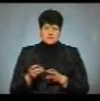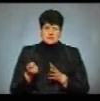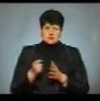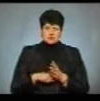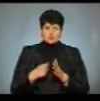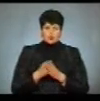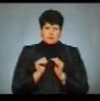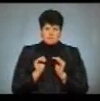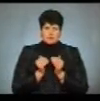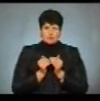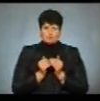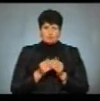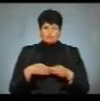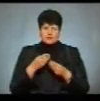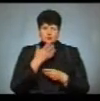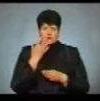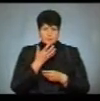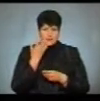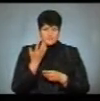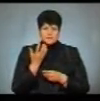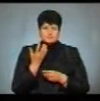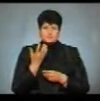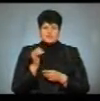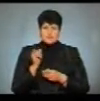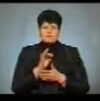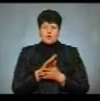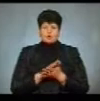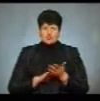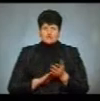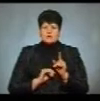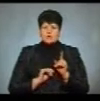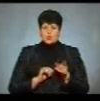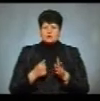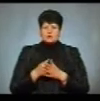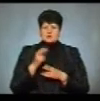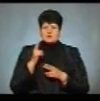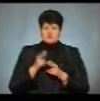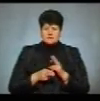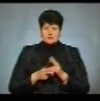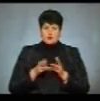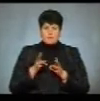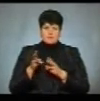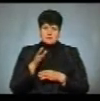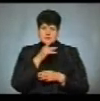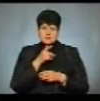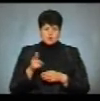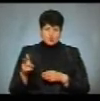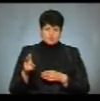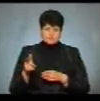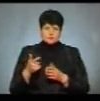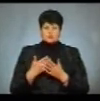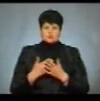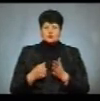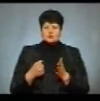до мінімуму подачу тепла і продовжити його до завершування опалювального сезону, тобто